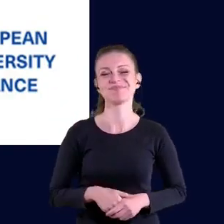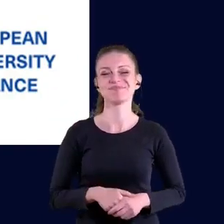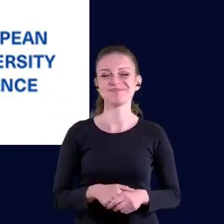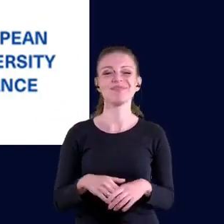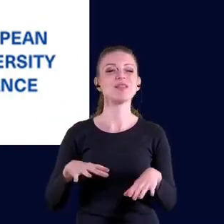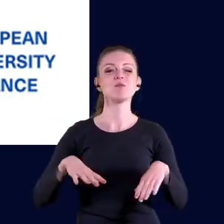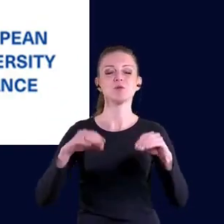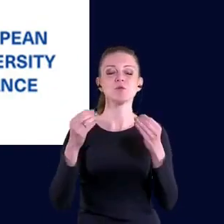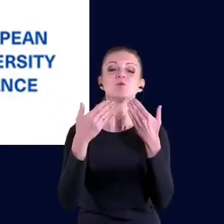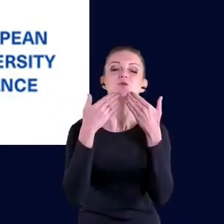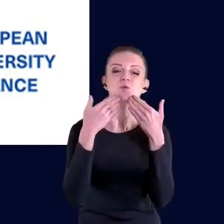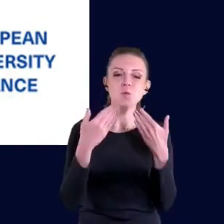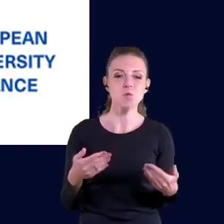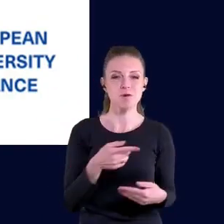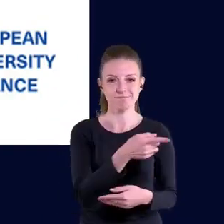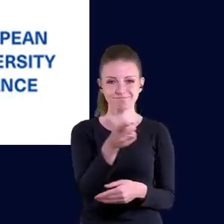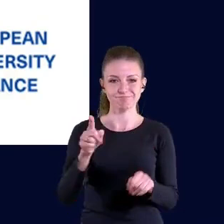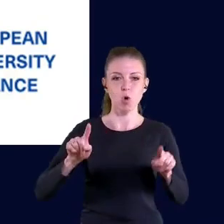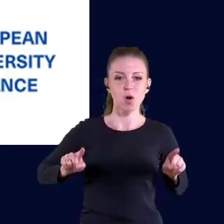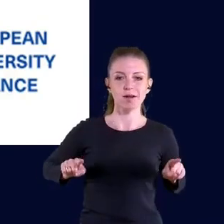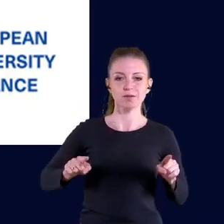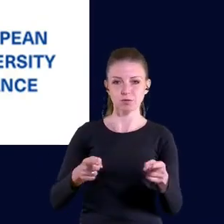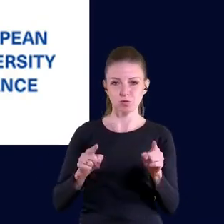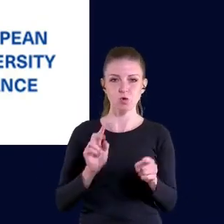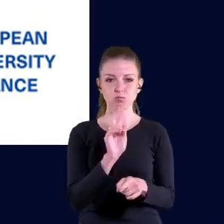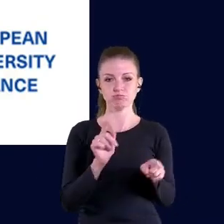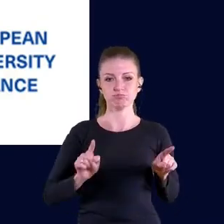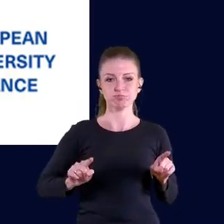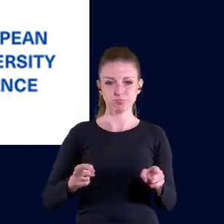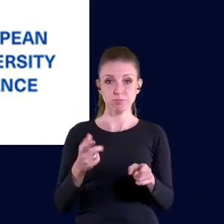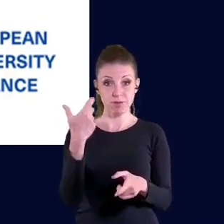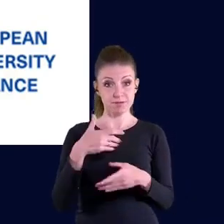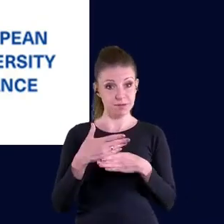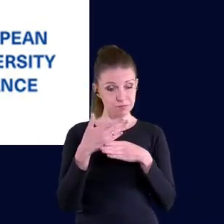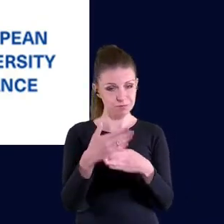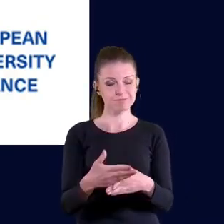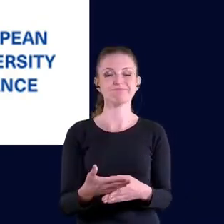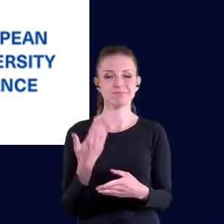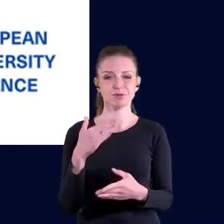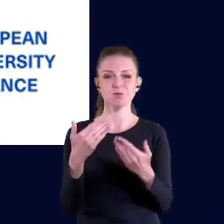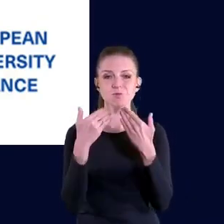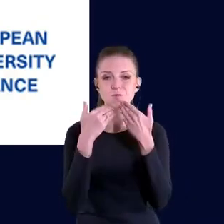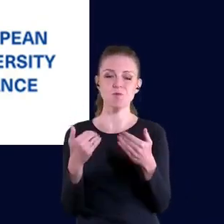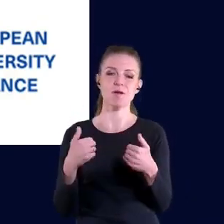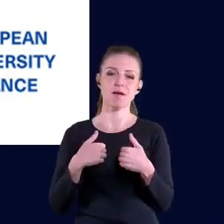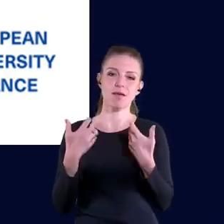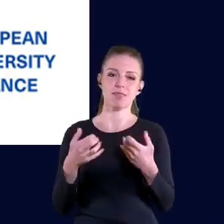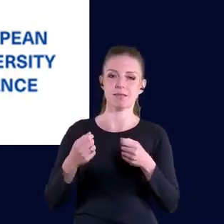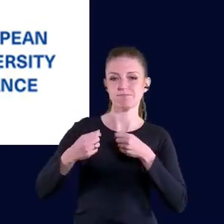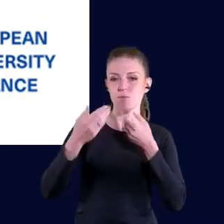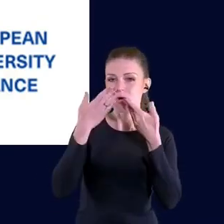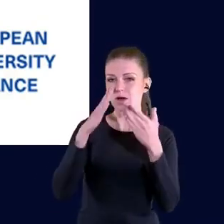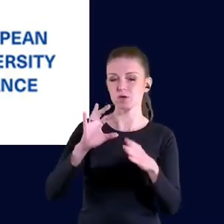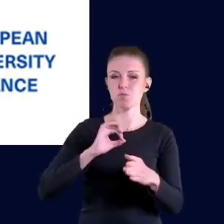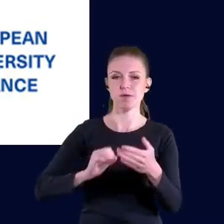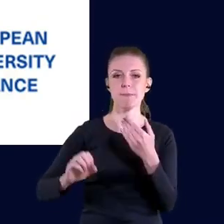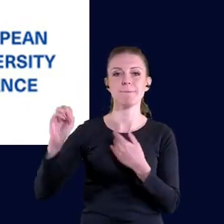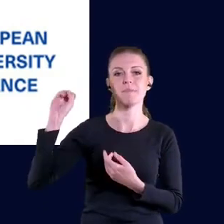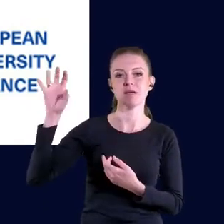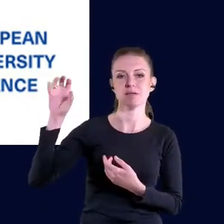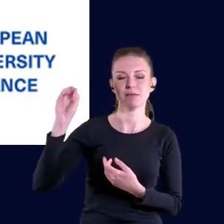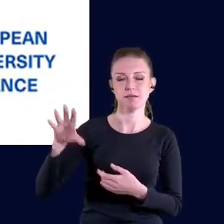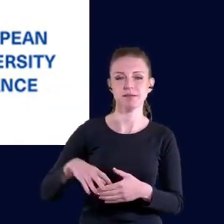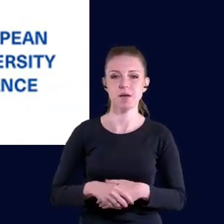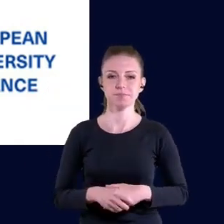organizatorom tej bardzo ciekawej konferencji za zaproszenie i umożliwienie pokazania swojego miasta i prezentacji